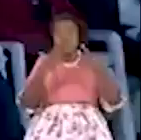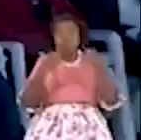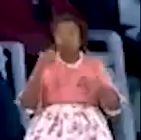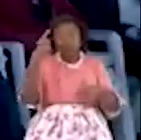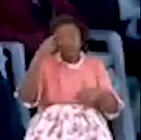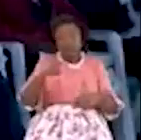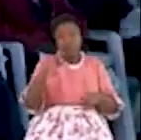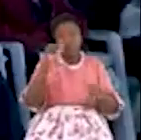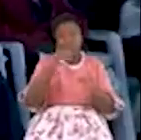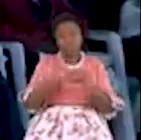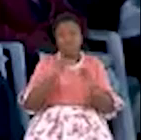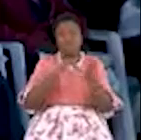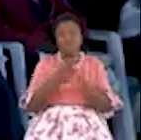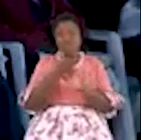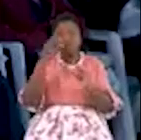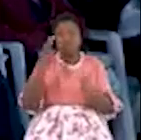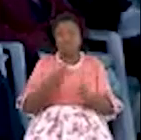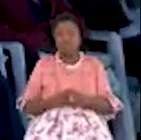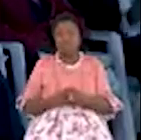Jizọs.